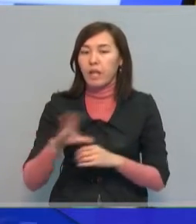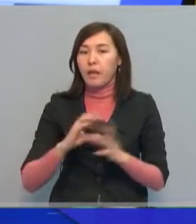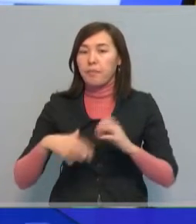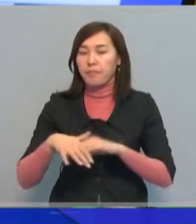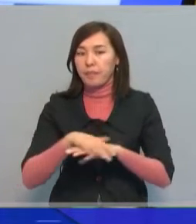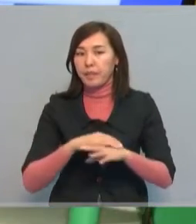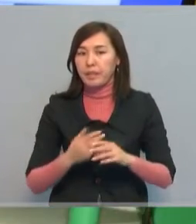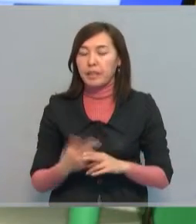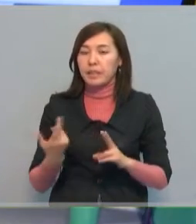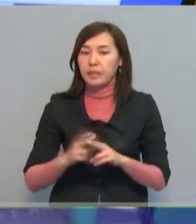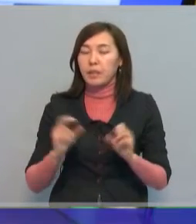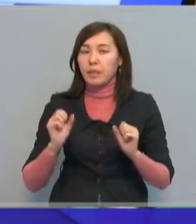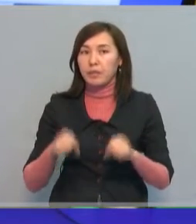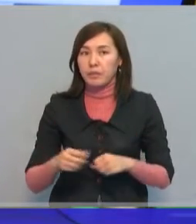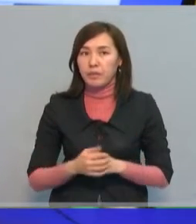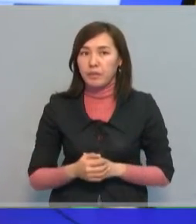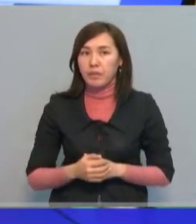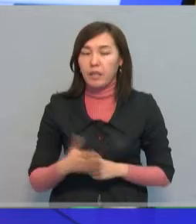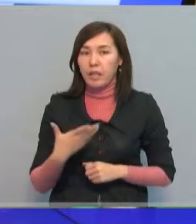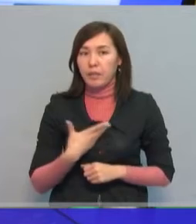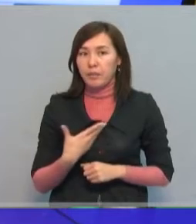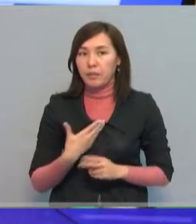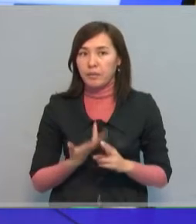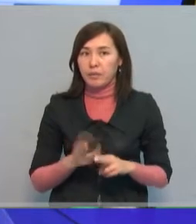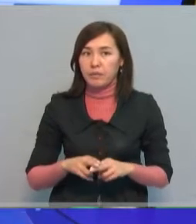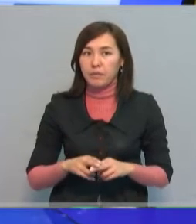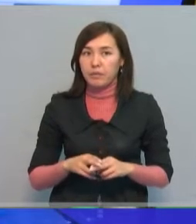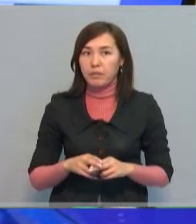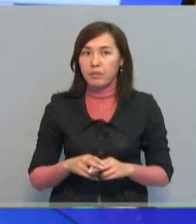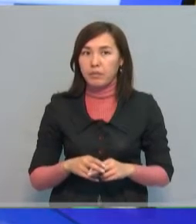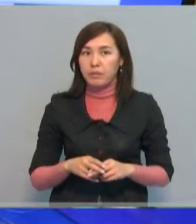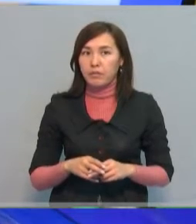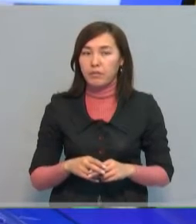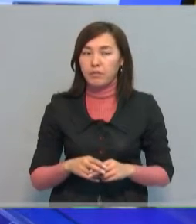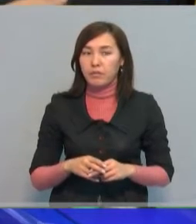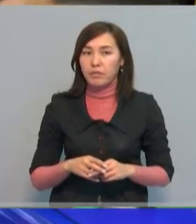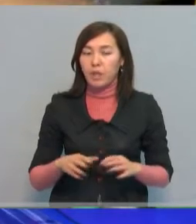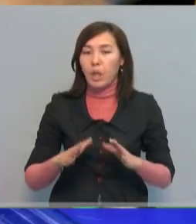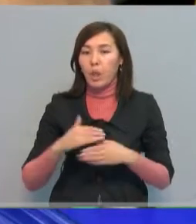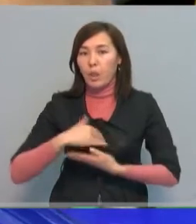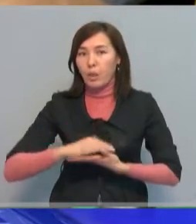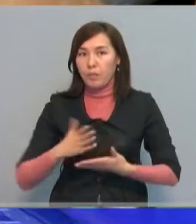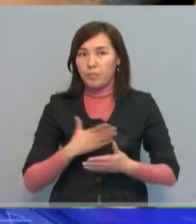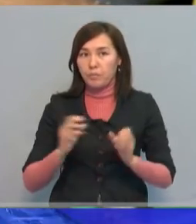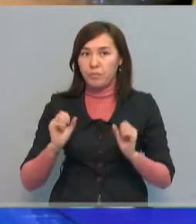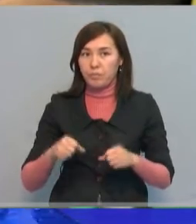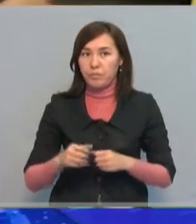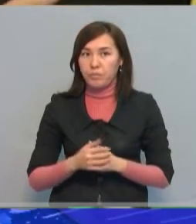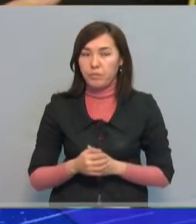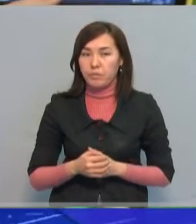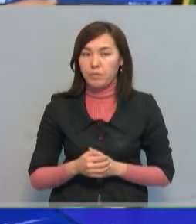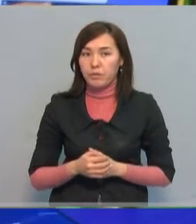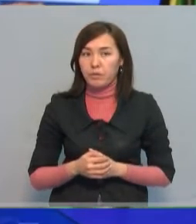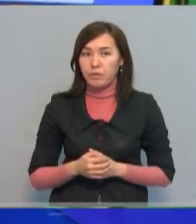мире, и позволяет нам, так как он все программное обеспечение на ноутбуке, мы можем его